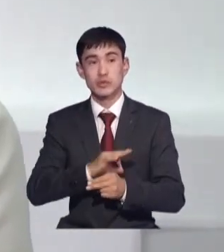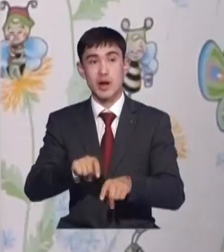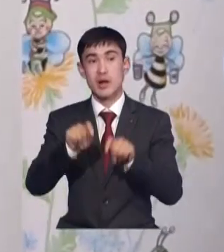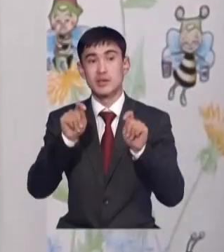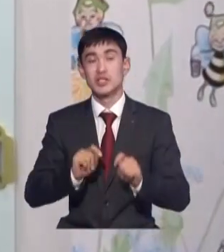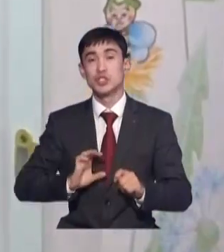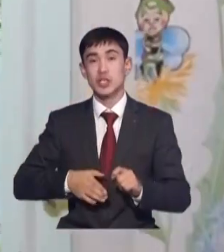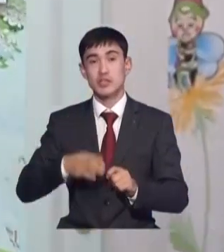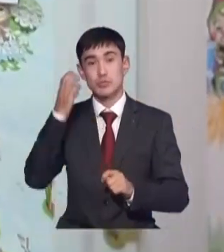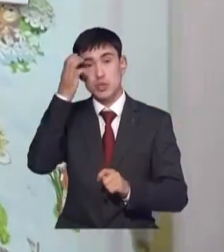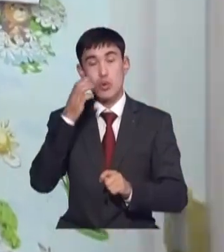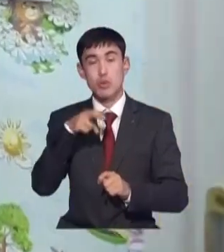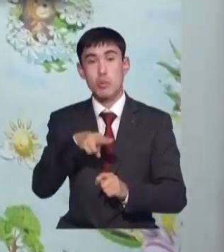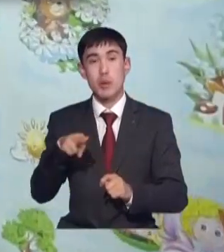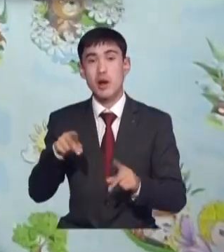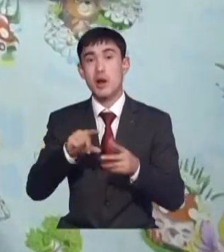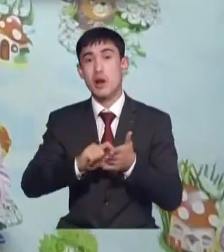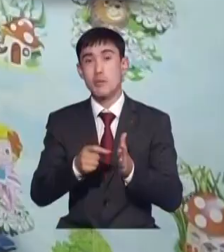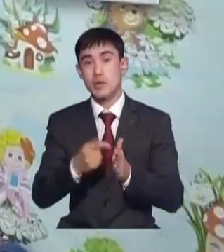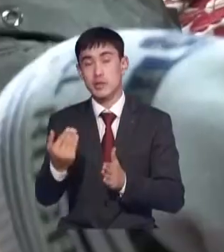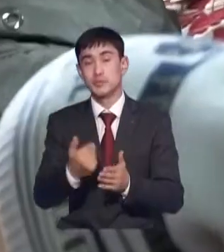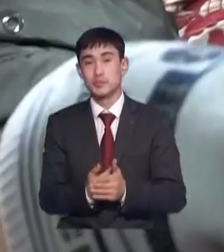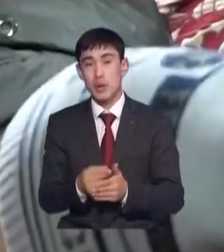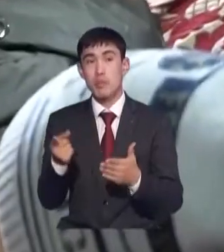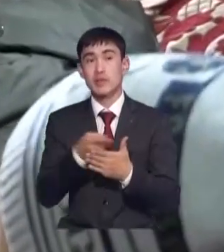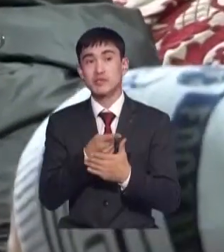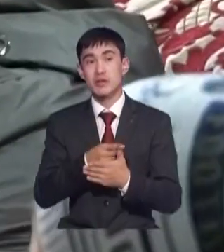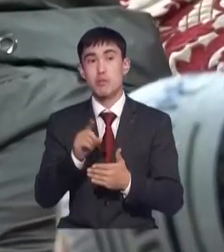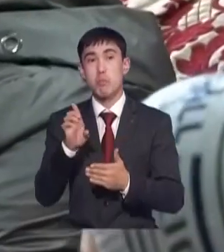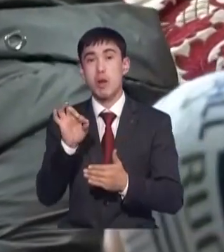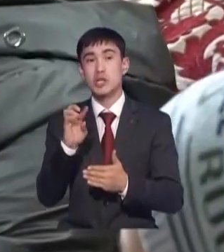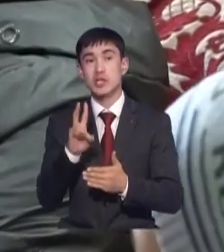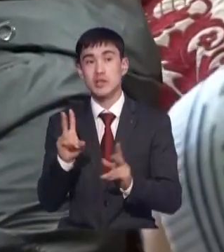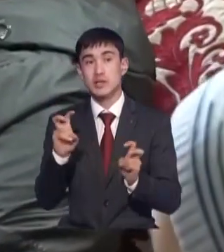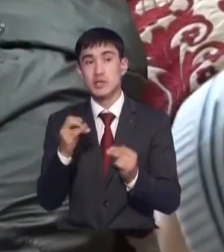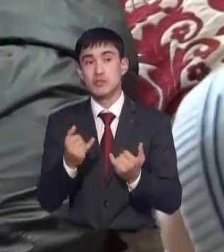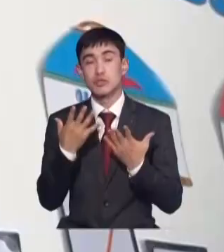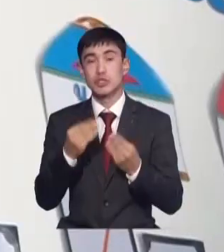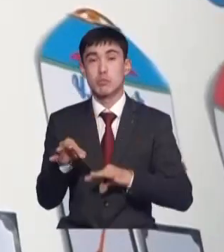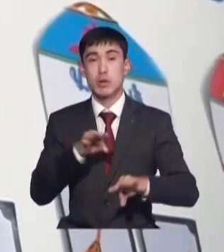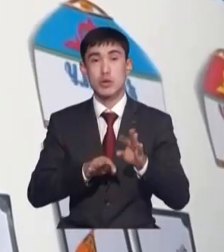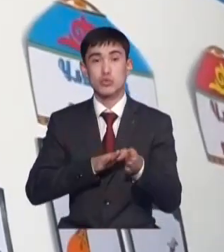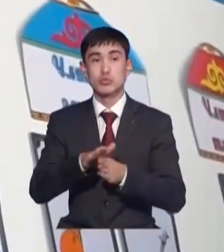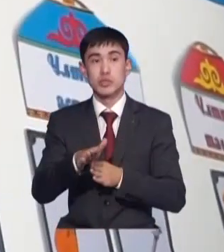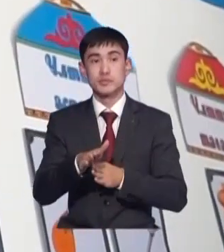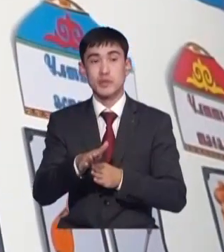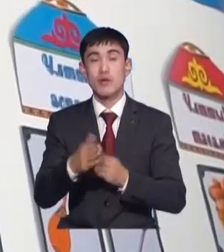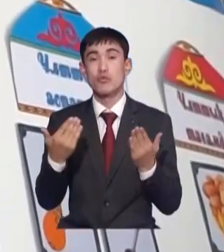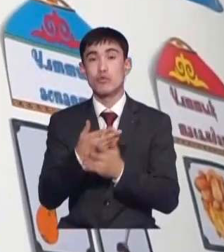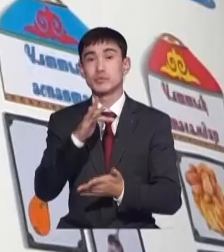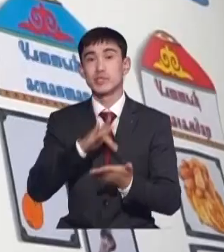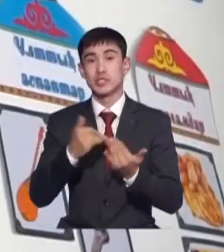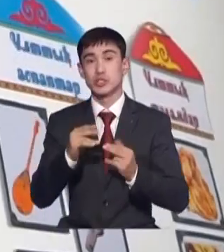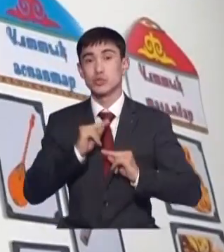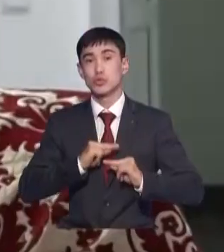открытия частного психолого-педагогического коррекционного кабинета под названием «Балажан». На сегодняшний день проект успешно реализуется, а в новом центре